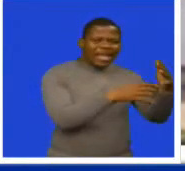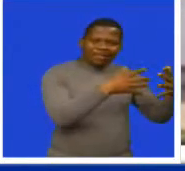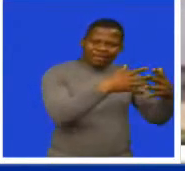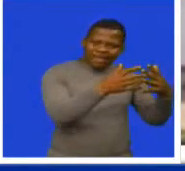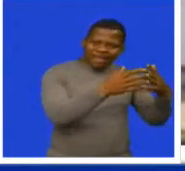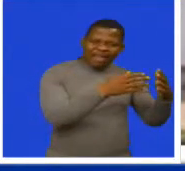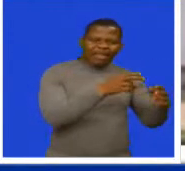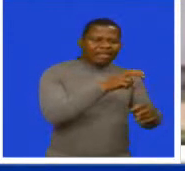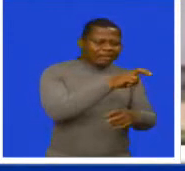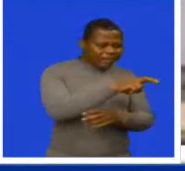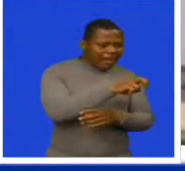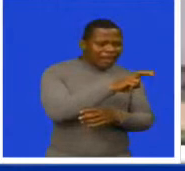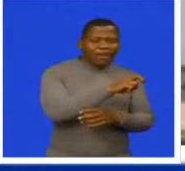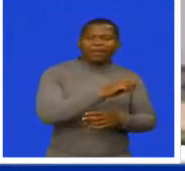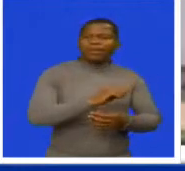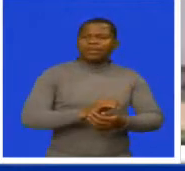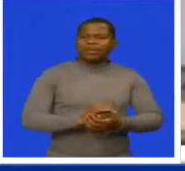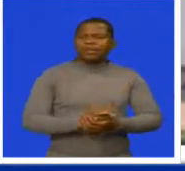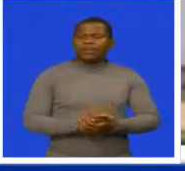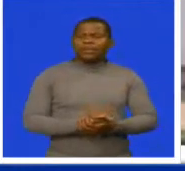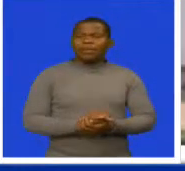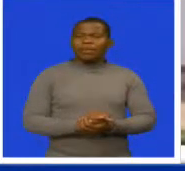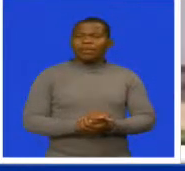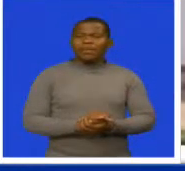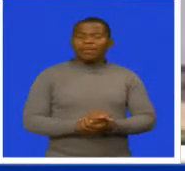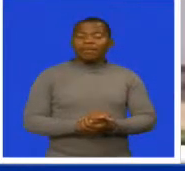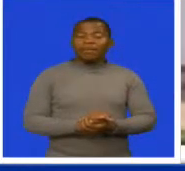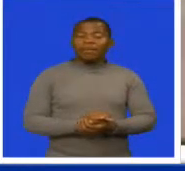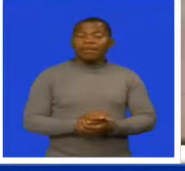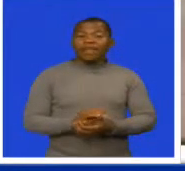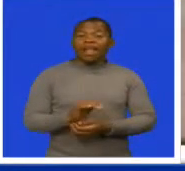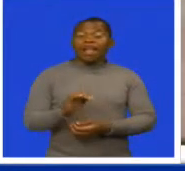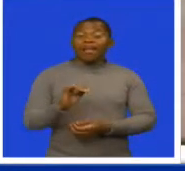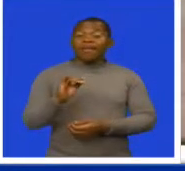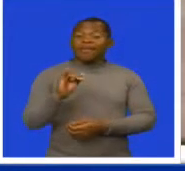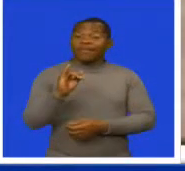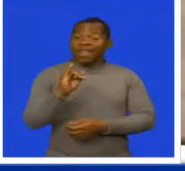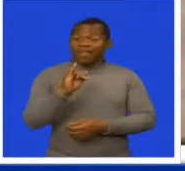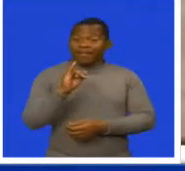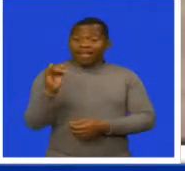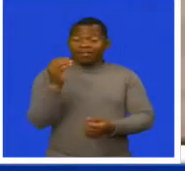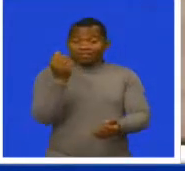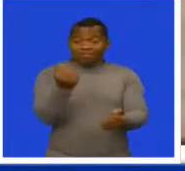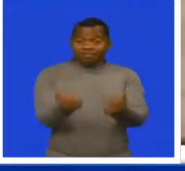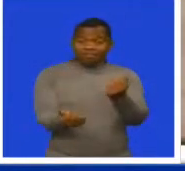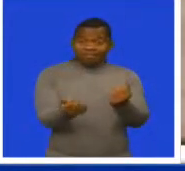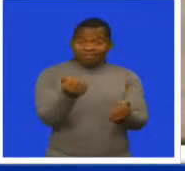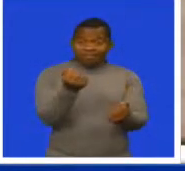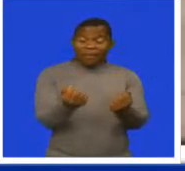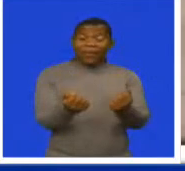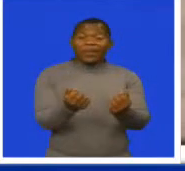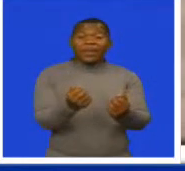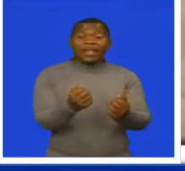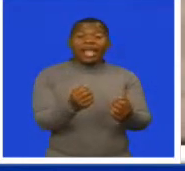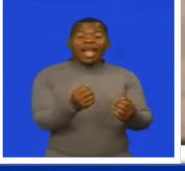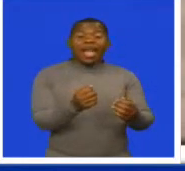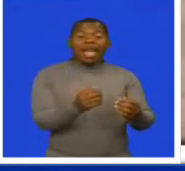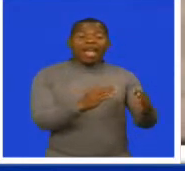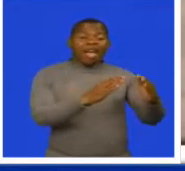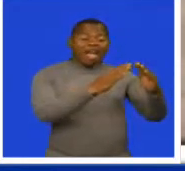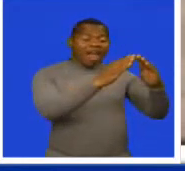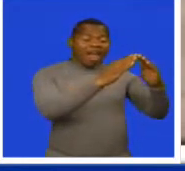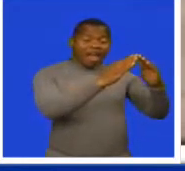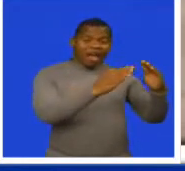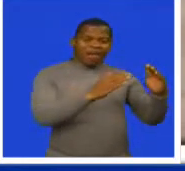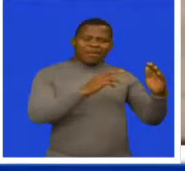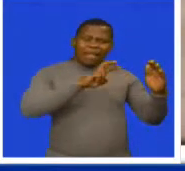Licala lebasolwa lecala lelivelile enkantolo lekugcekeza tindlu ngenhloso yekweba mhla titine enyangeni yamabasa